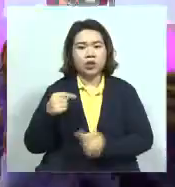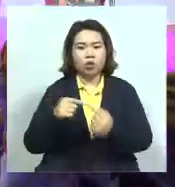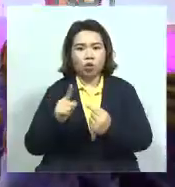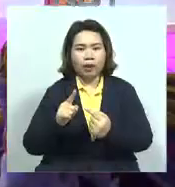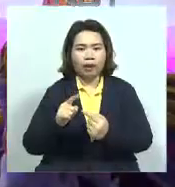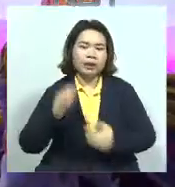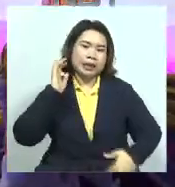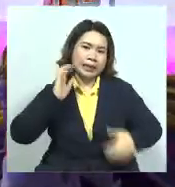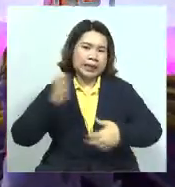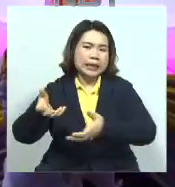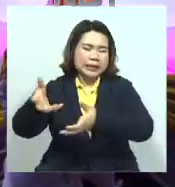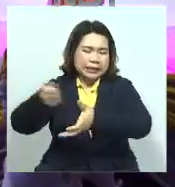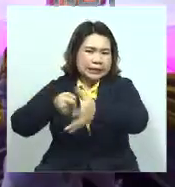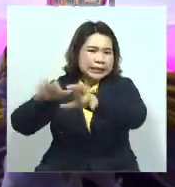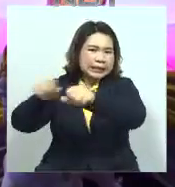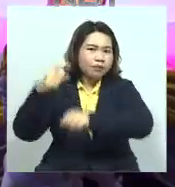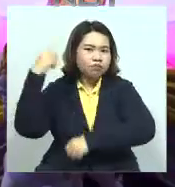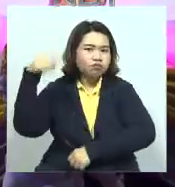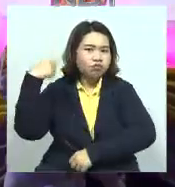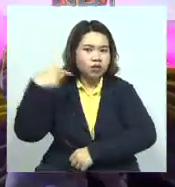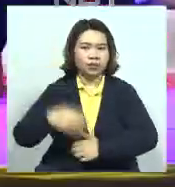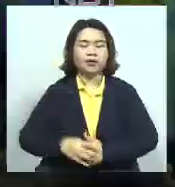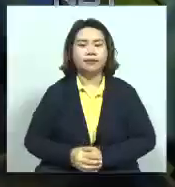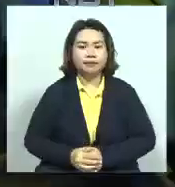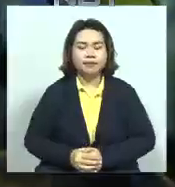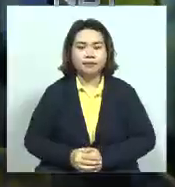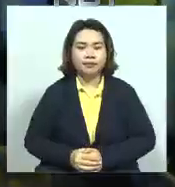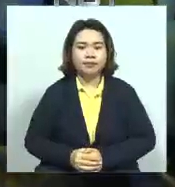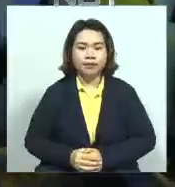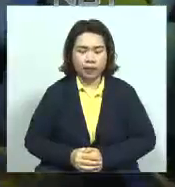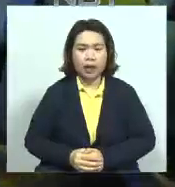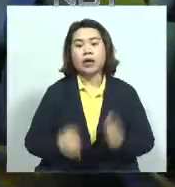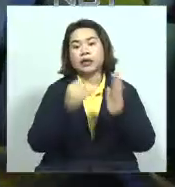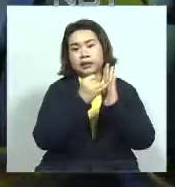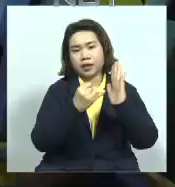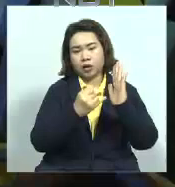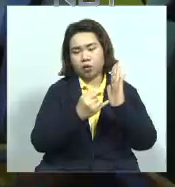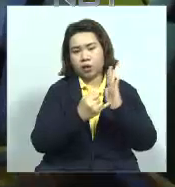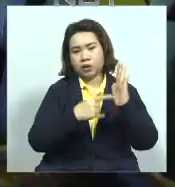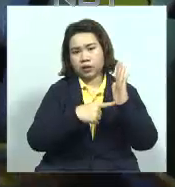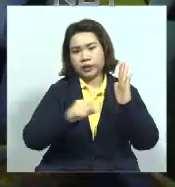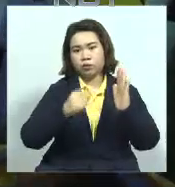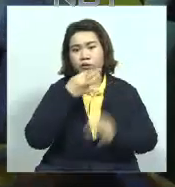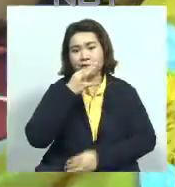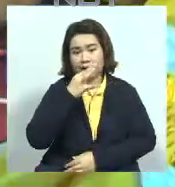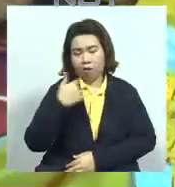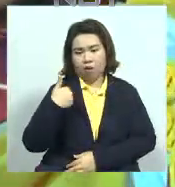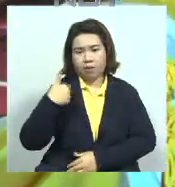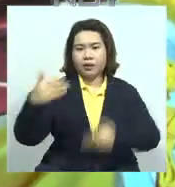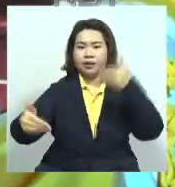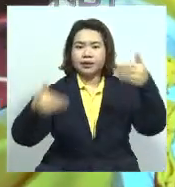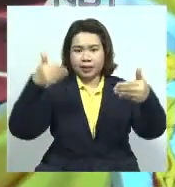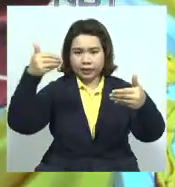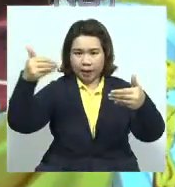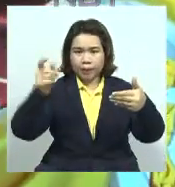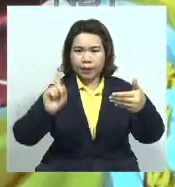หนุมานจับนางเบญจกายครับ ส่วนที่จังหวัดสมุทรสาครมีการเปิดงานมหรสพสมโภ